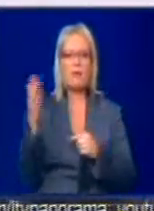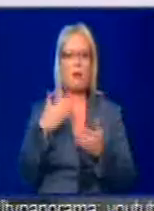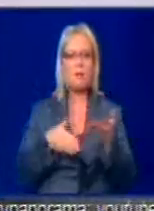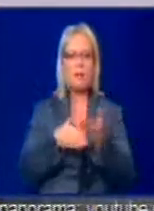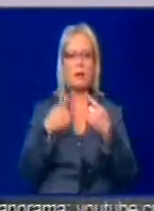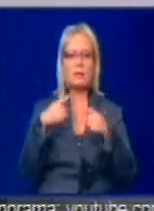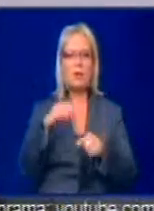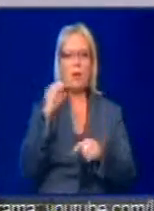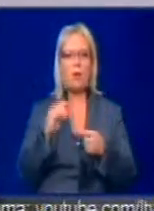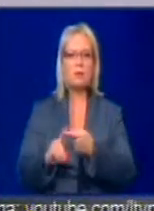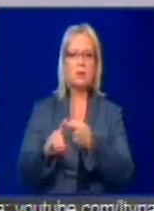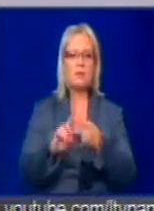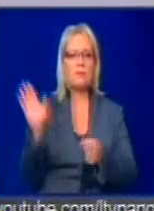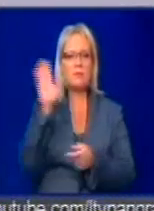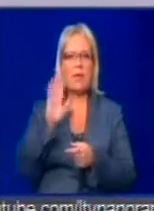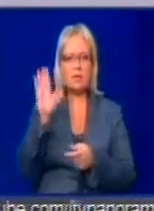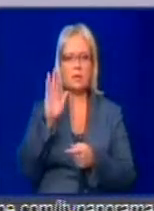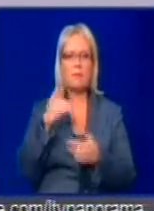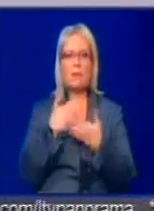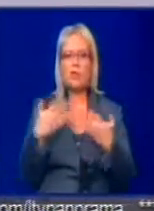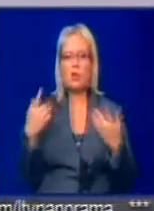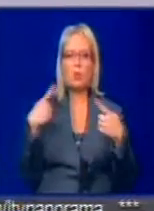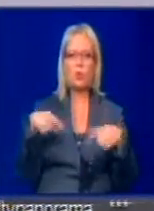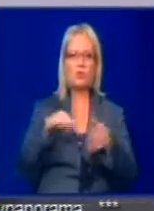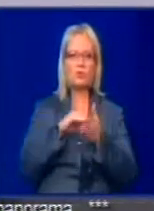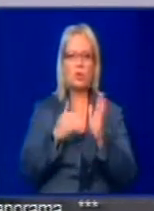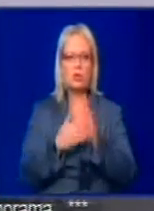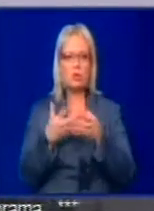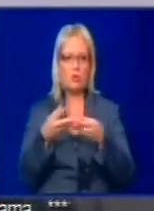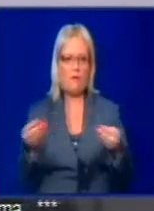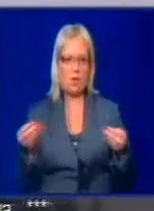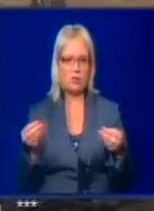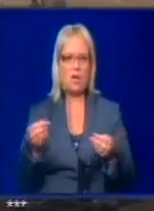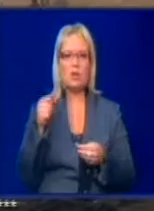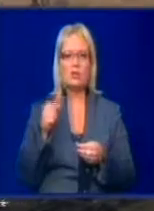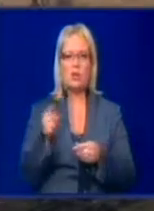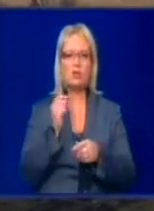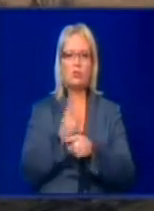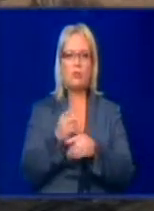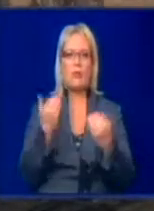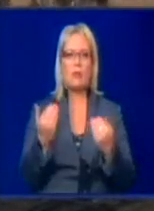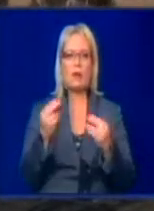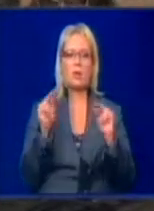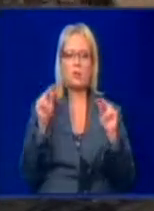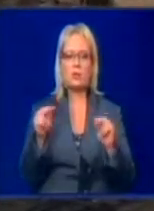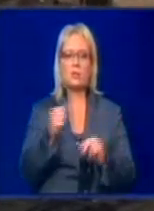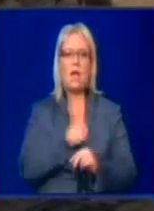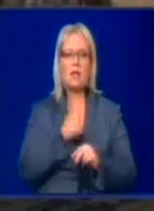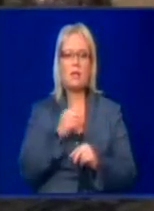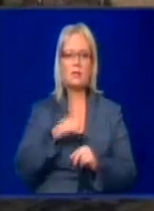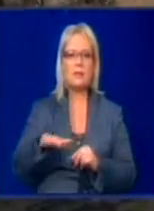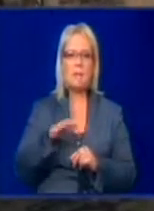palīgā citām Eiropas Savienības valstīm dažādu krīžu situāciju novēršanā. Šāds uzdevums tagad ir uzticēts